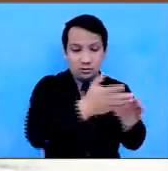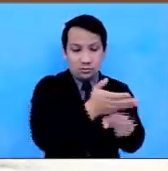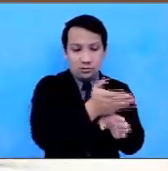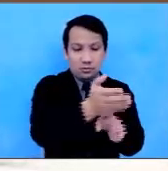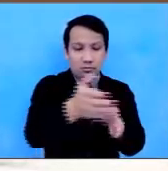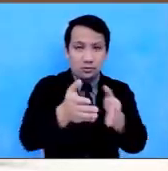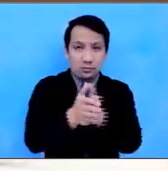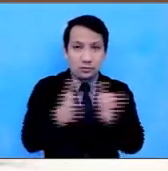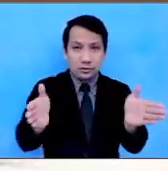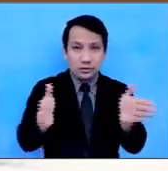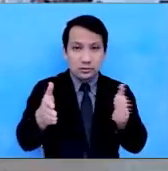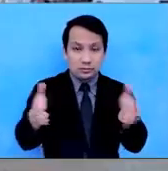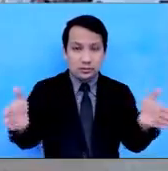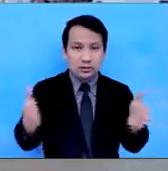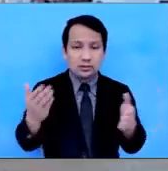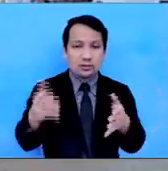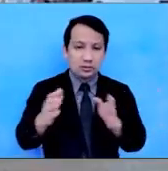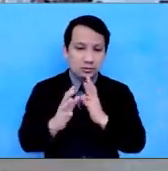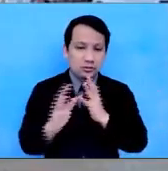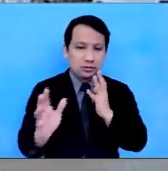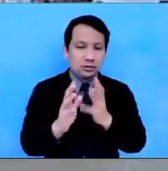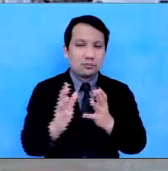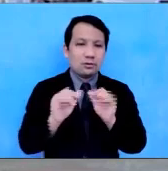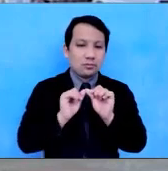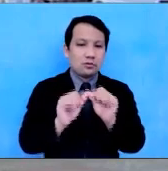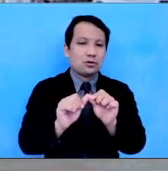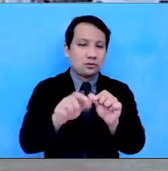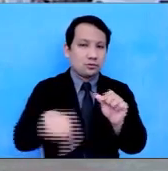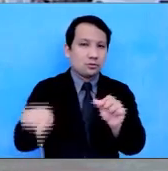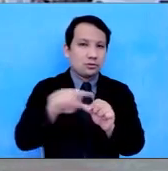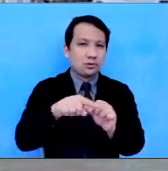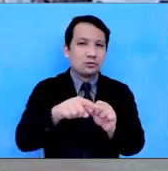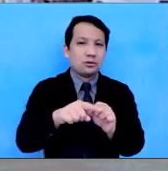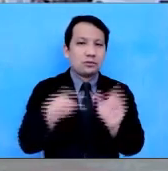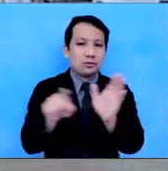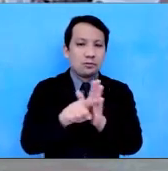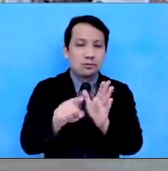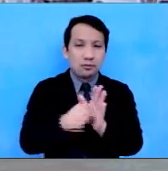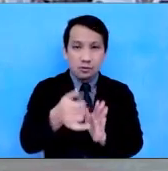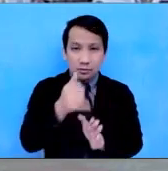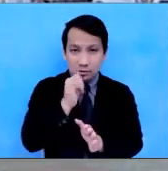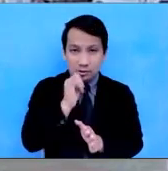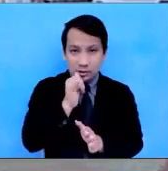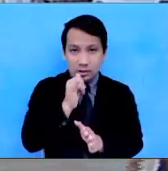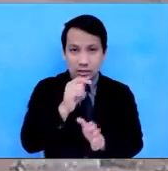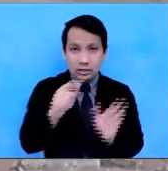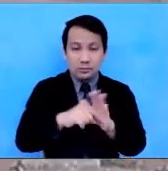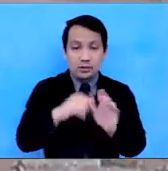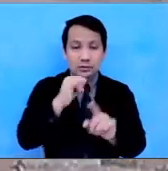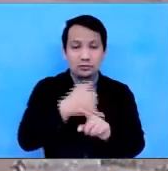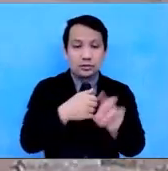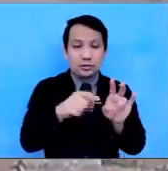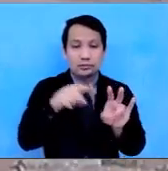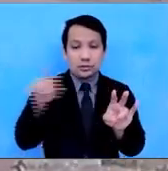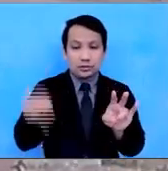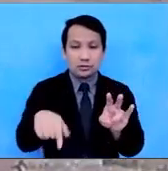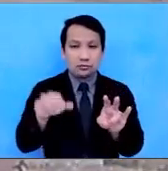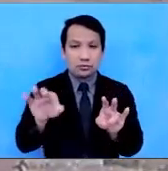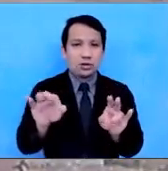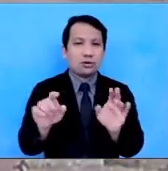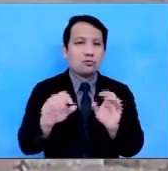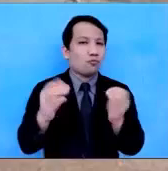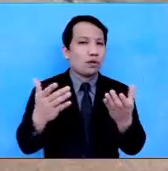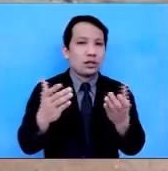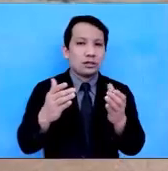ng mga deboto sa pila. Magpapatupad naman ng liquor ban sa Manila simula January 7 hanggang 9. Wala rin pasok ang mga